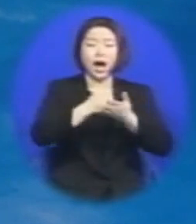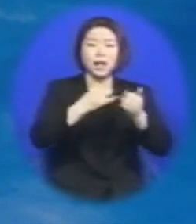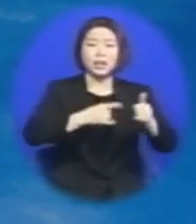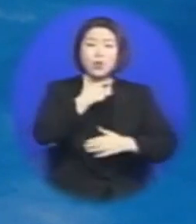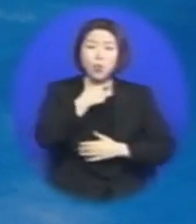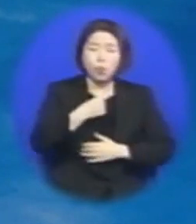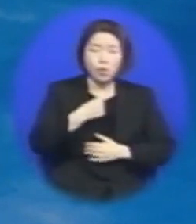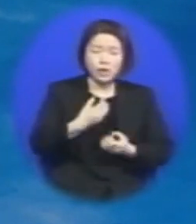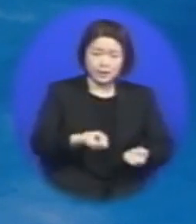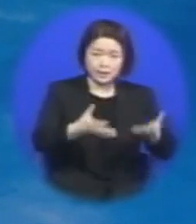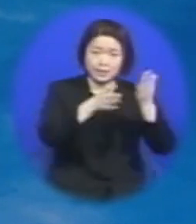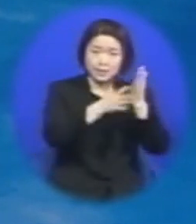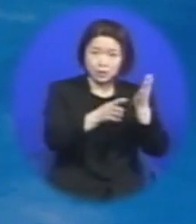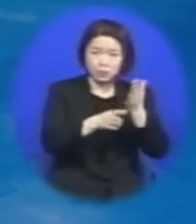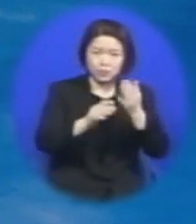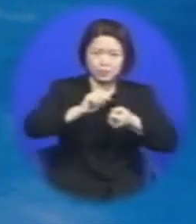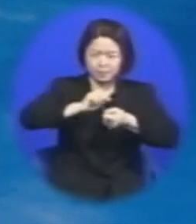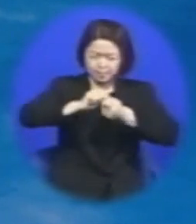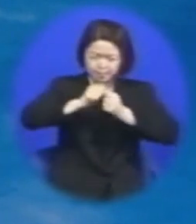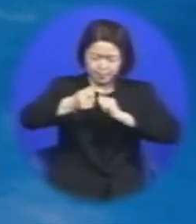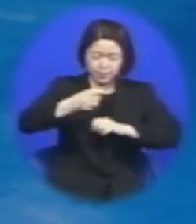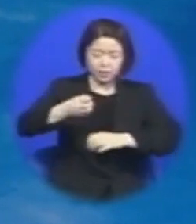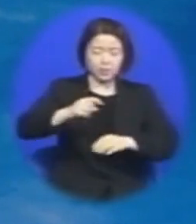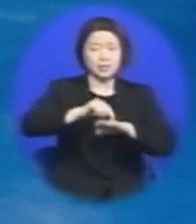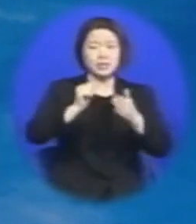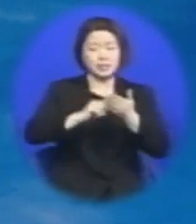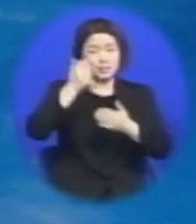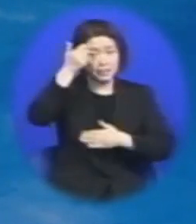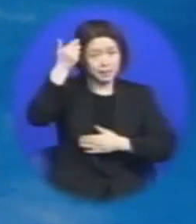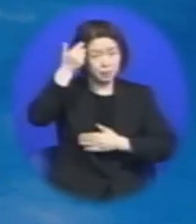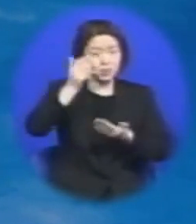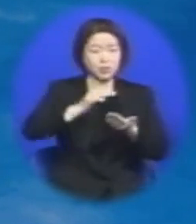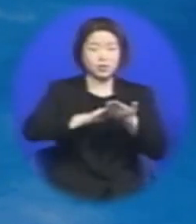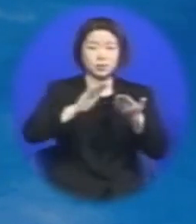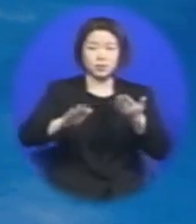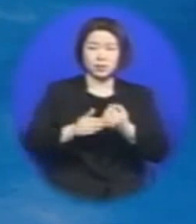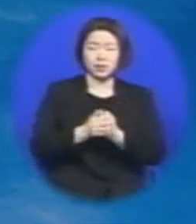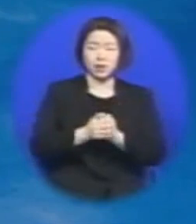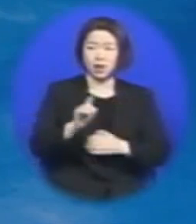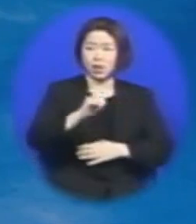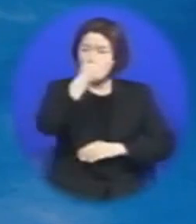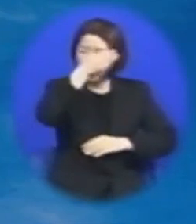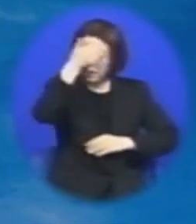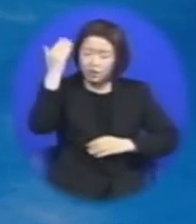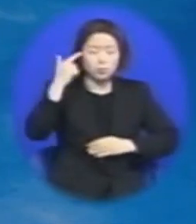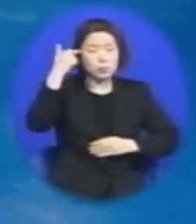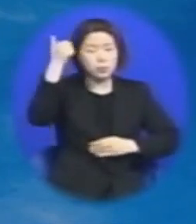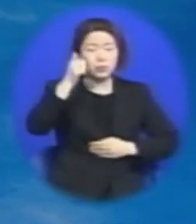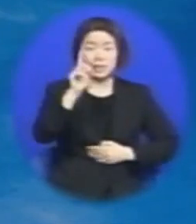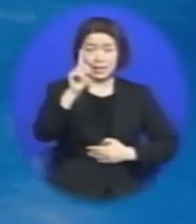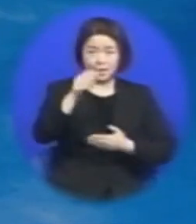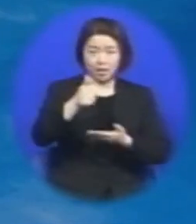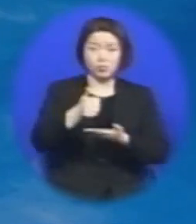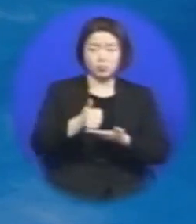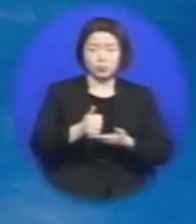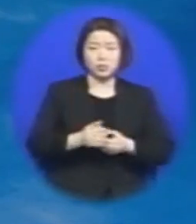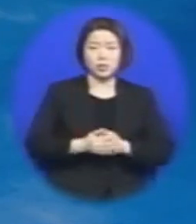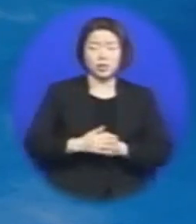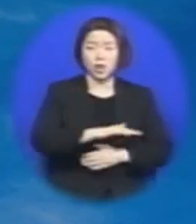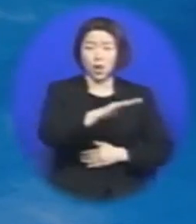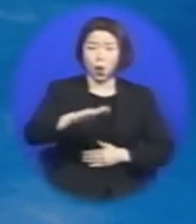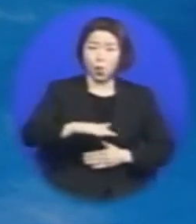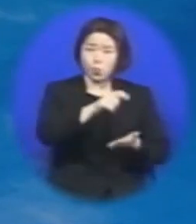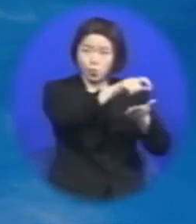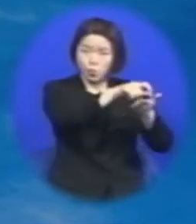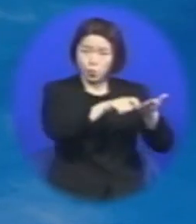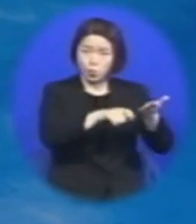찢겨진 심령 있니다 어느 목사님 젊은 목사님 한 분이 아 우리 감리